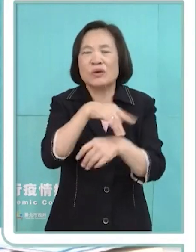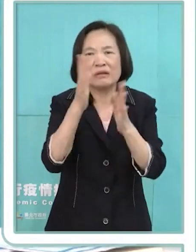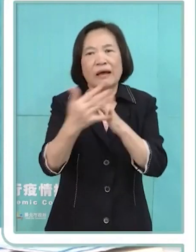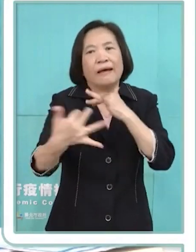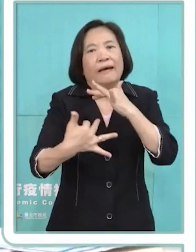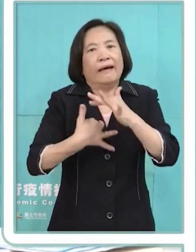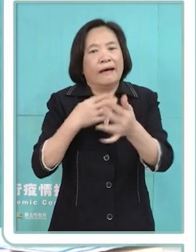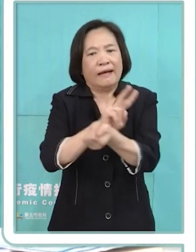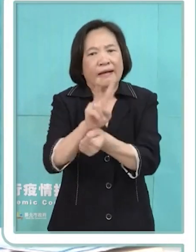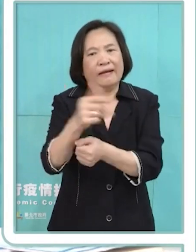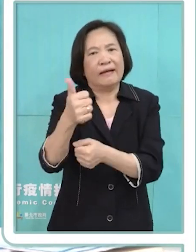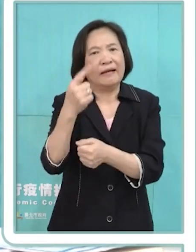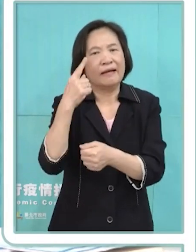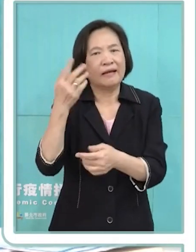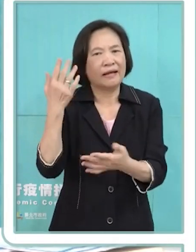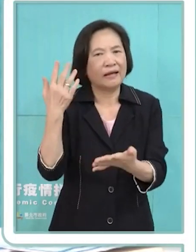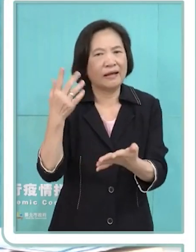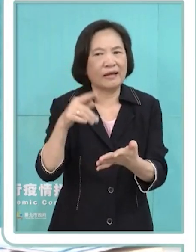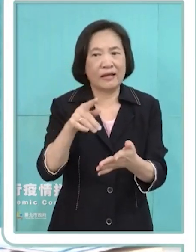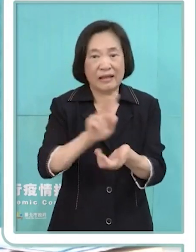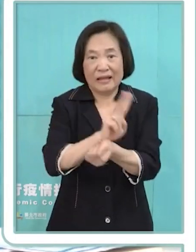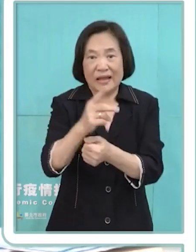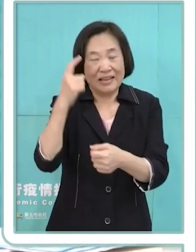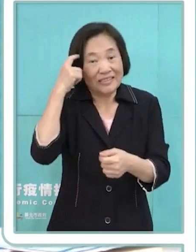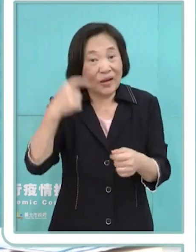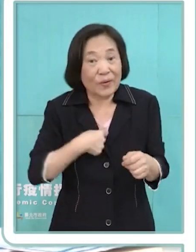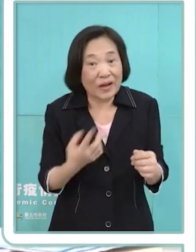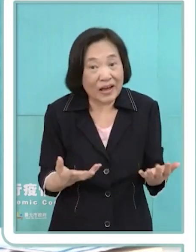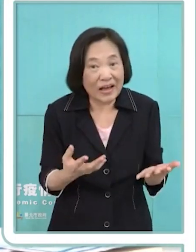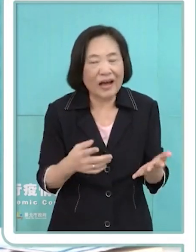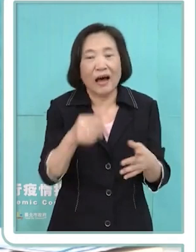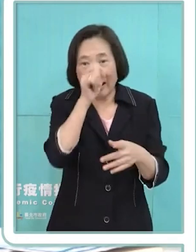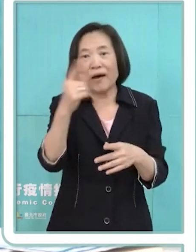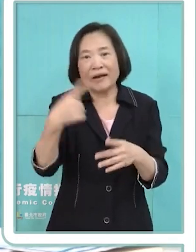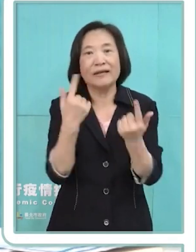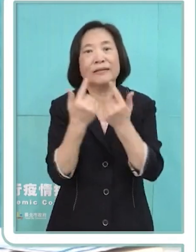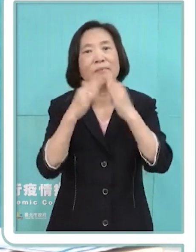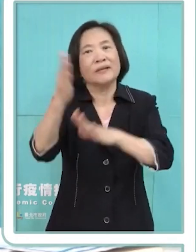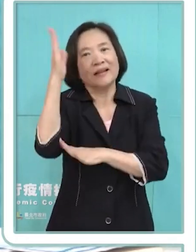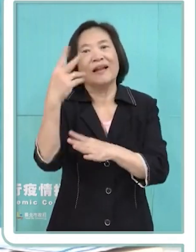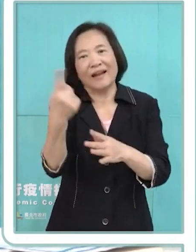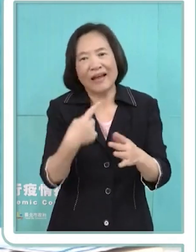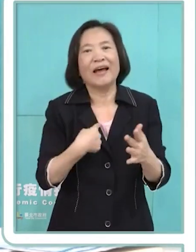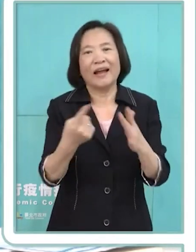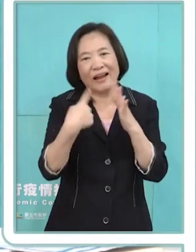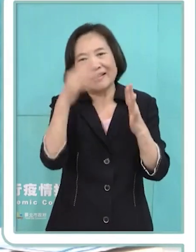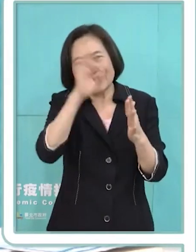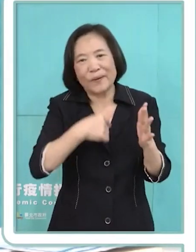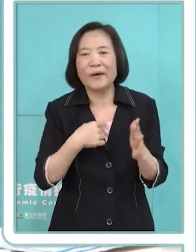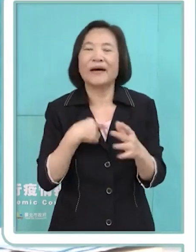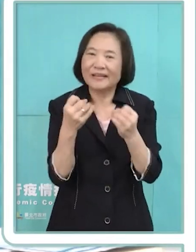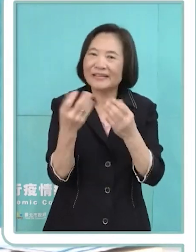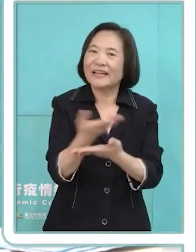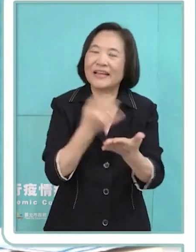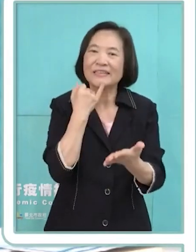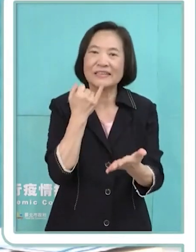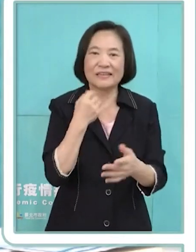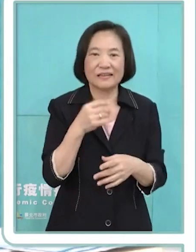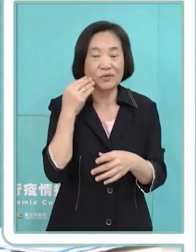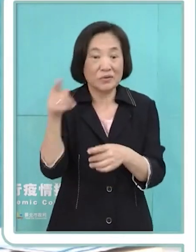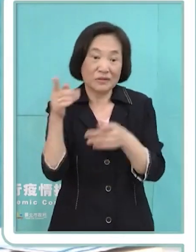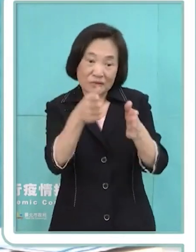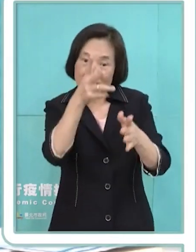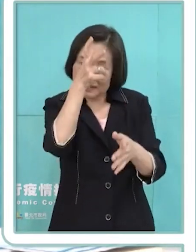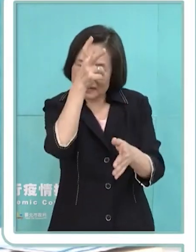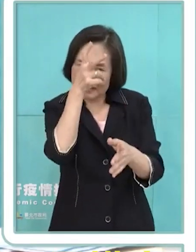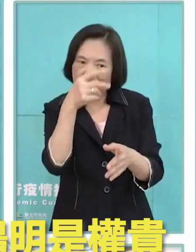你知道哈？我常说，他如果那么思念我，直接来台北市政府拜访我就好了嘛。哦，啊，如果他对警察这么